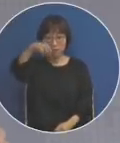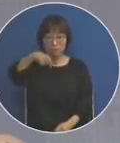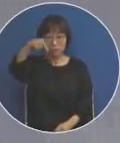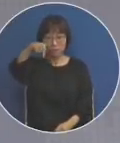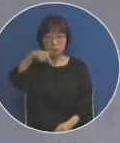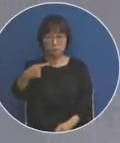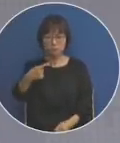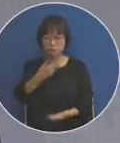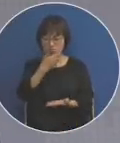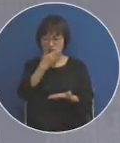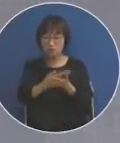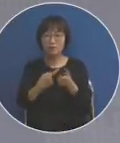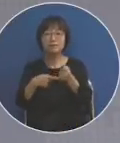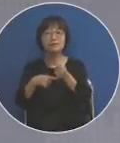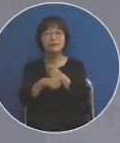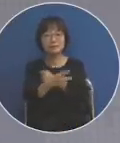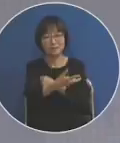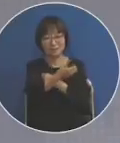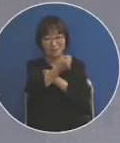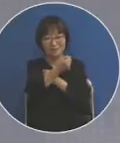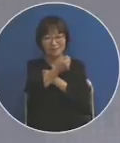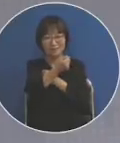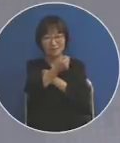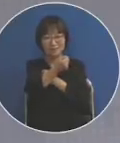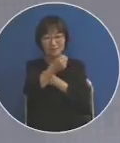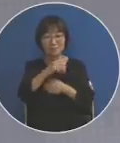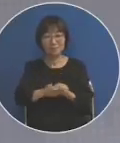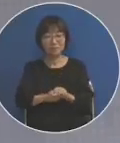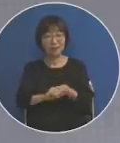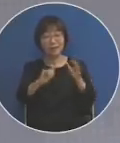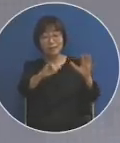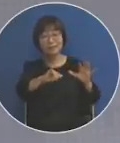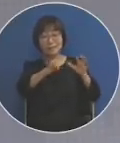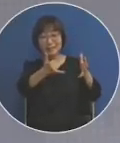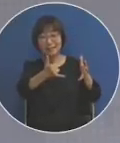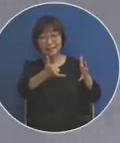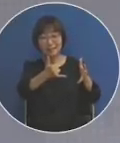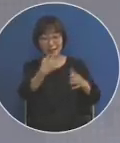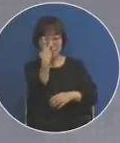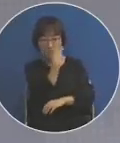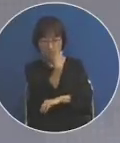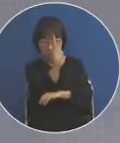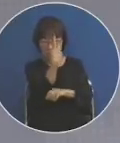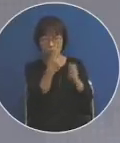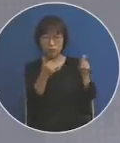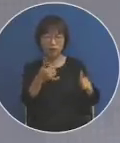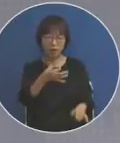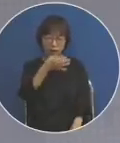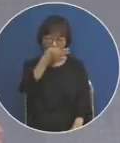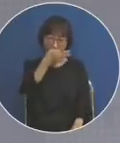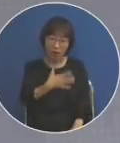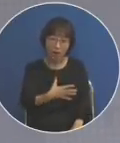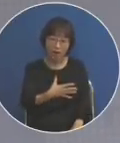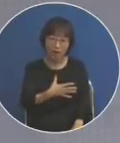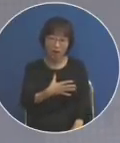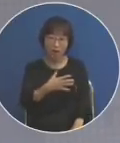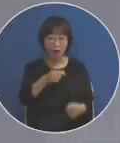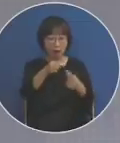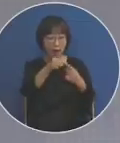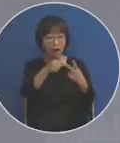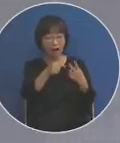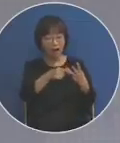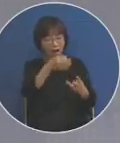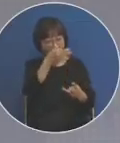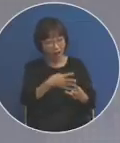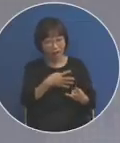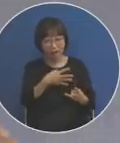a watchman is a great work. 근데 세상의 파수꾼도 얼마나 힘들겠습니까? But the people of the watchman of the world, how hard can it be? 근데 이 파수꾼은